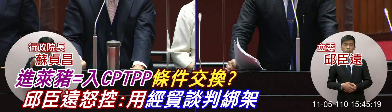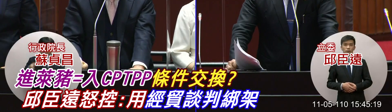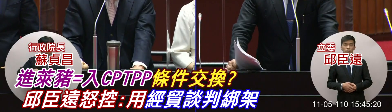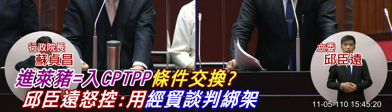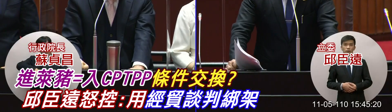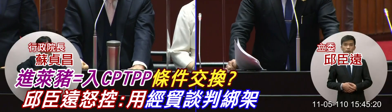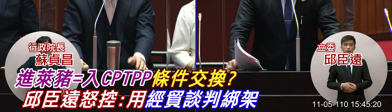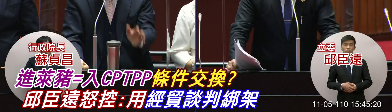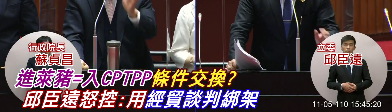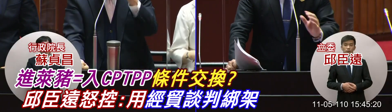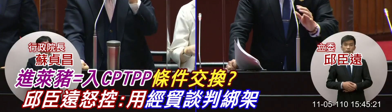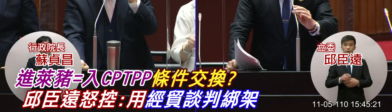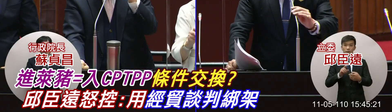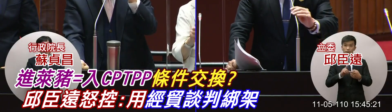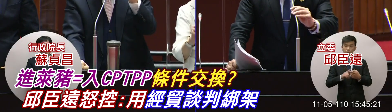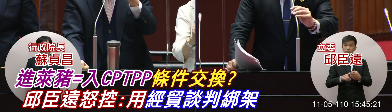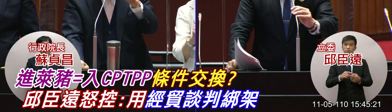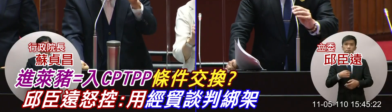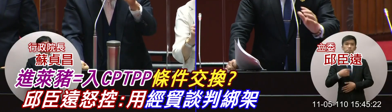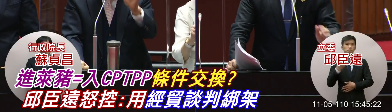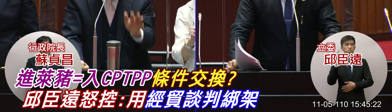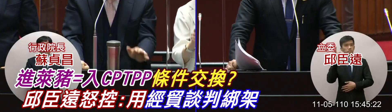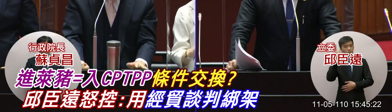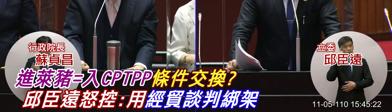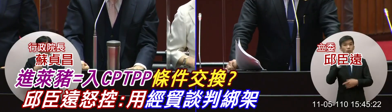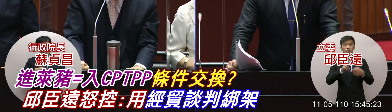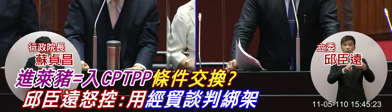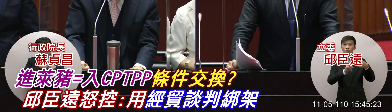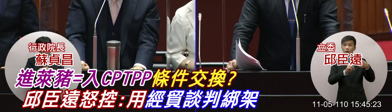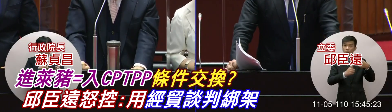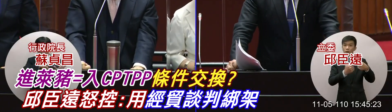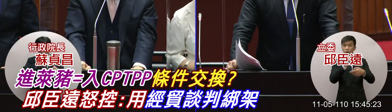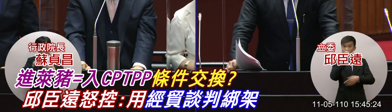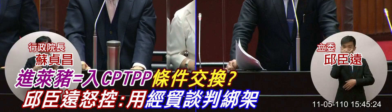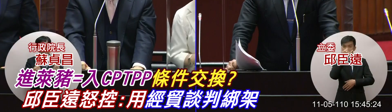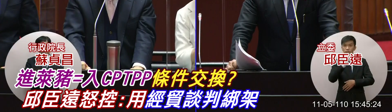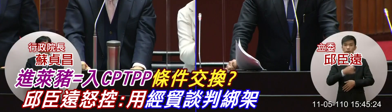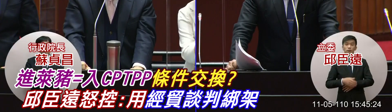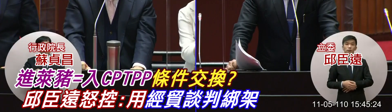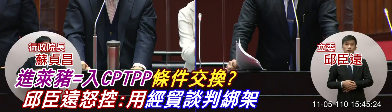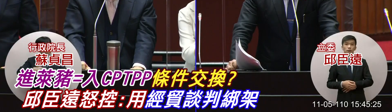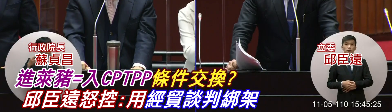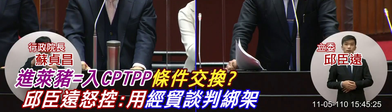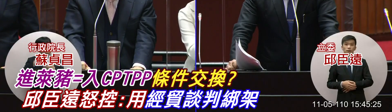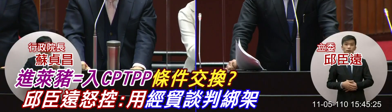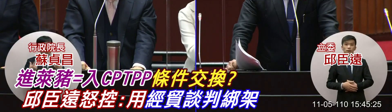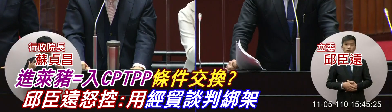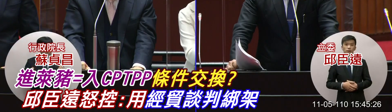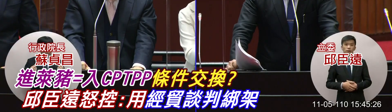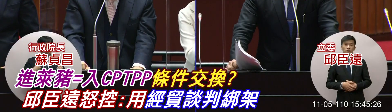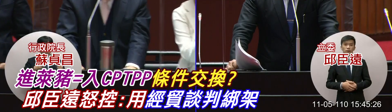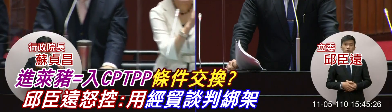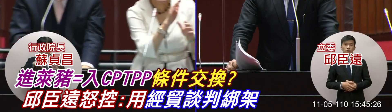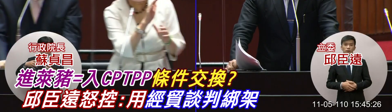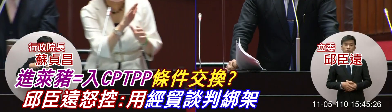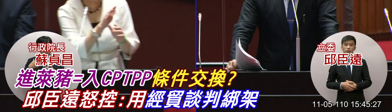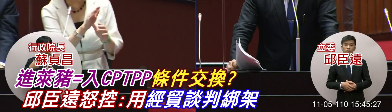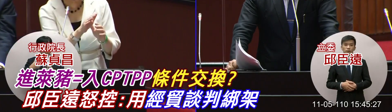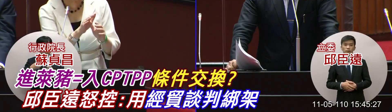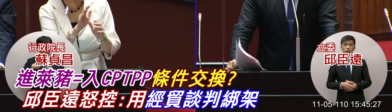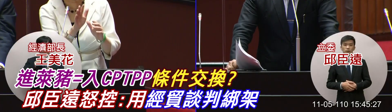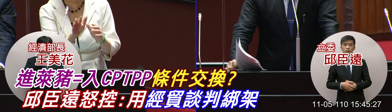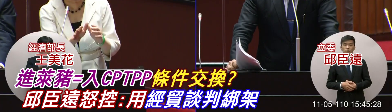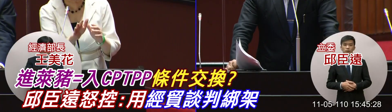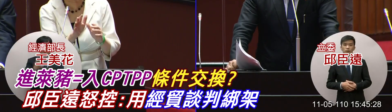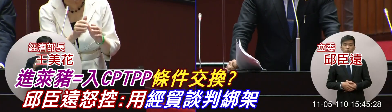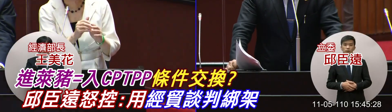外一件事。 对，我想莱猪的这个， 我们不能不跟国际同步。 我们开放了符合国际标准的这样的一个莱剂。并不是